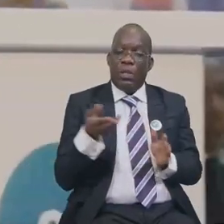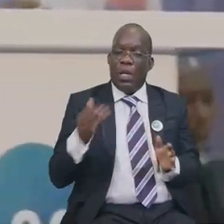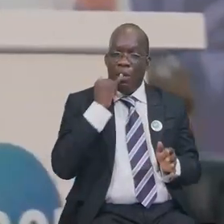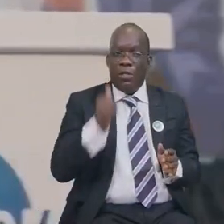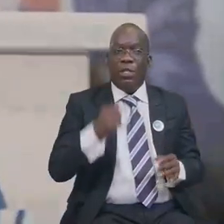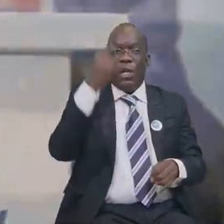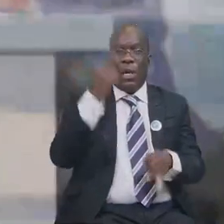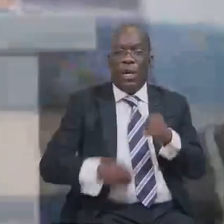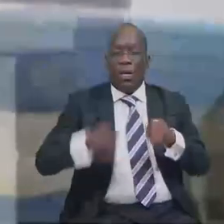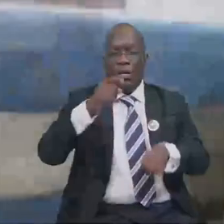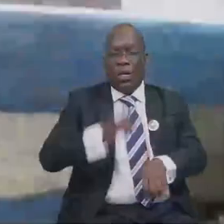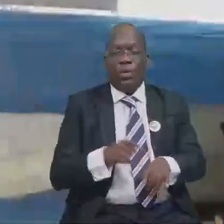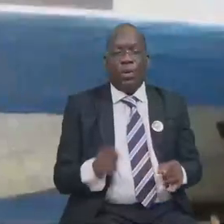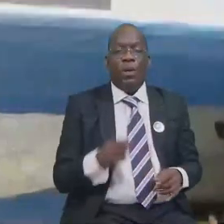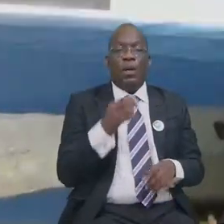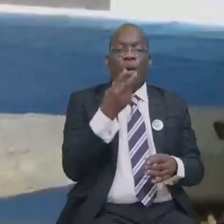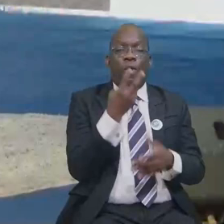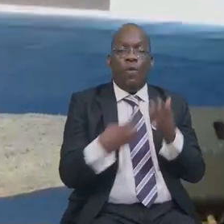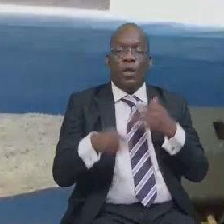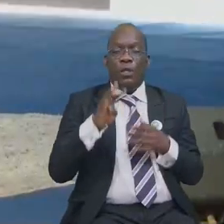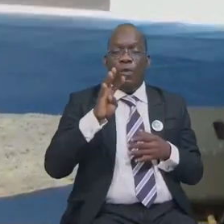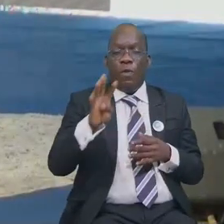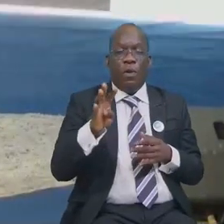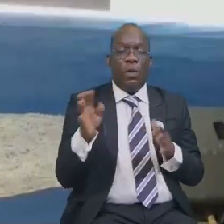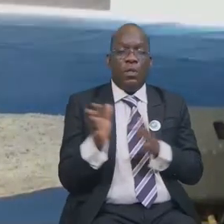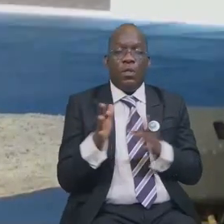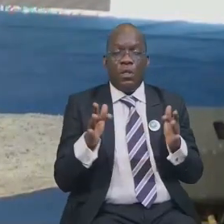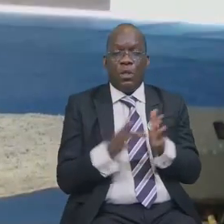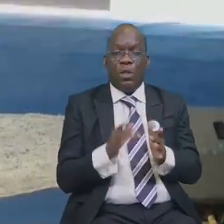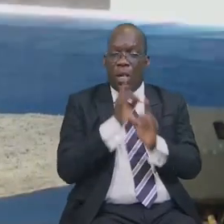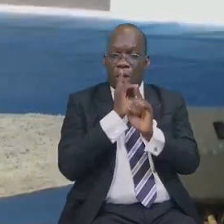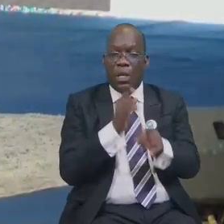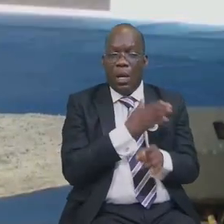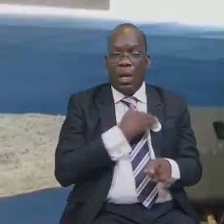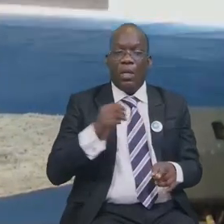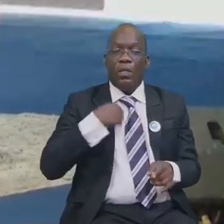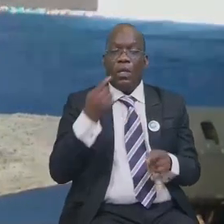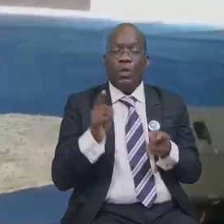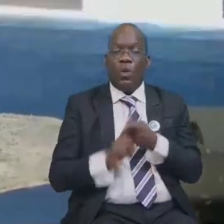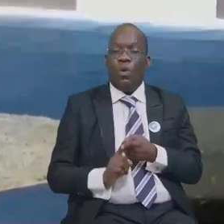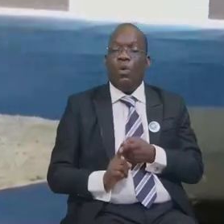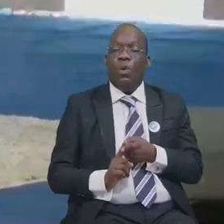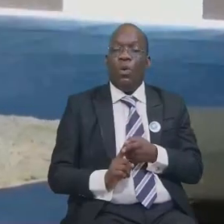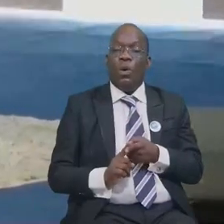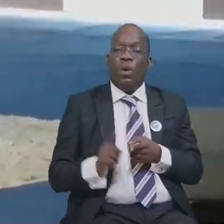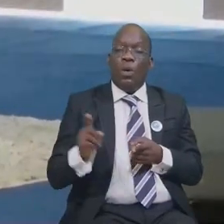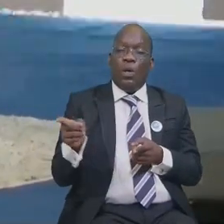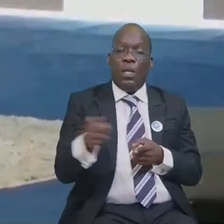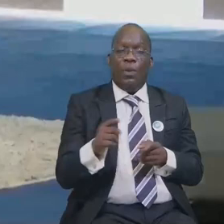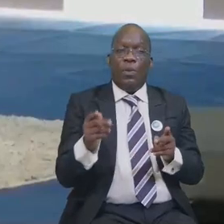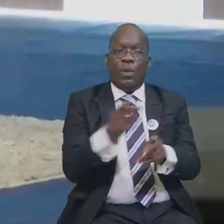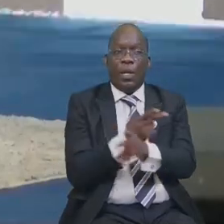4. Jésus leur répondit. Prenez garde que personne ne